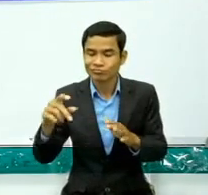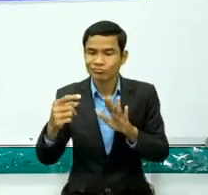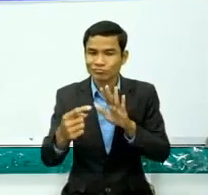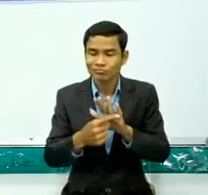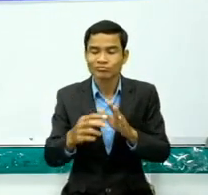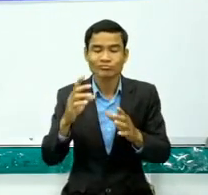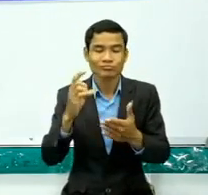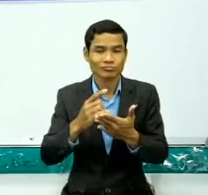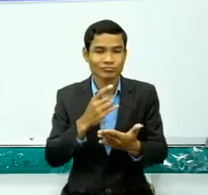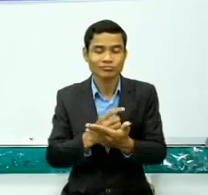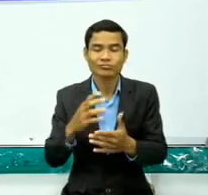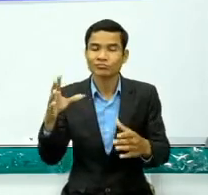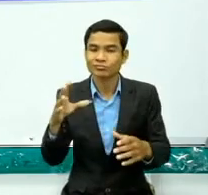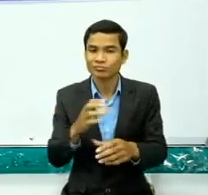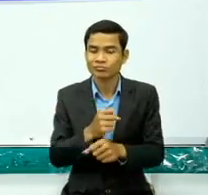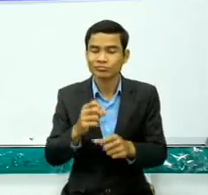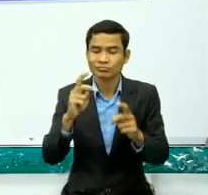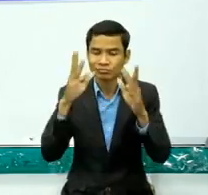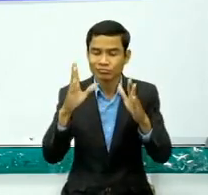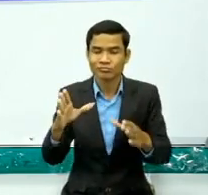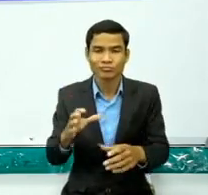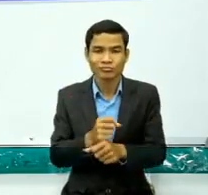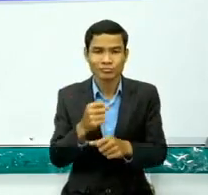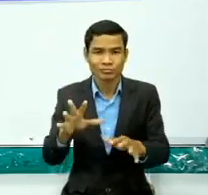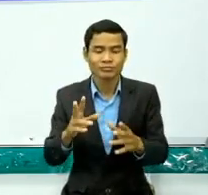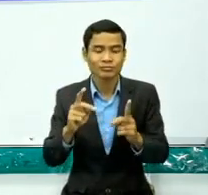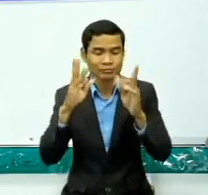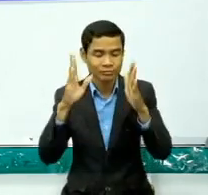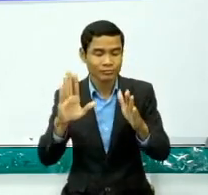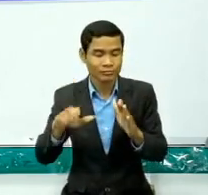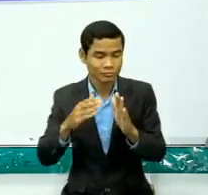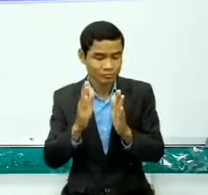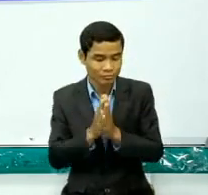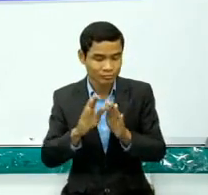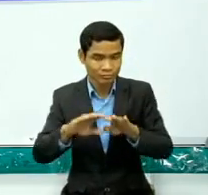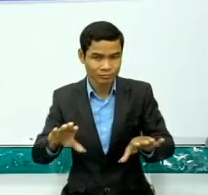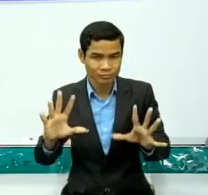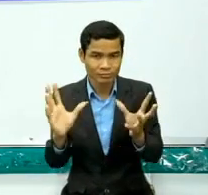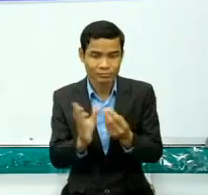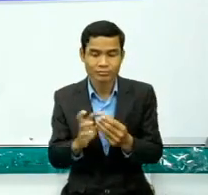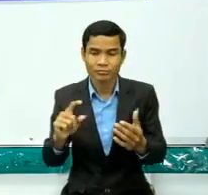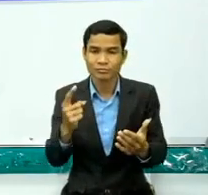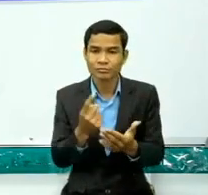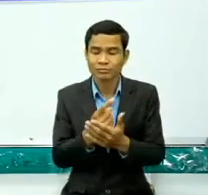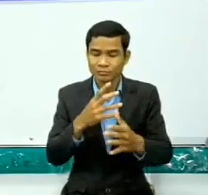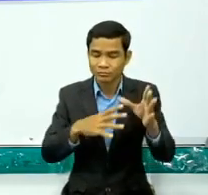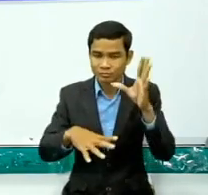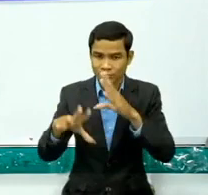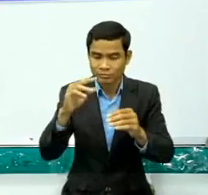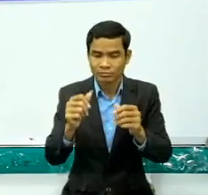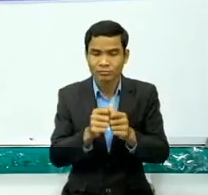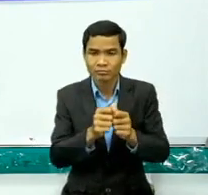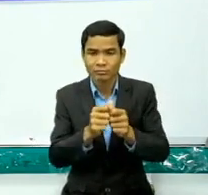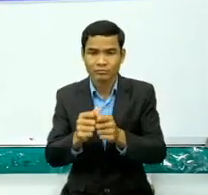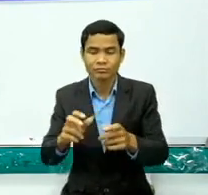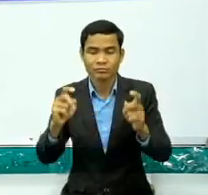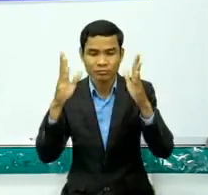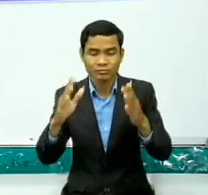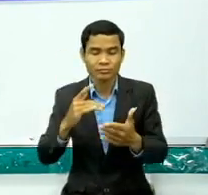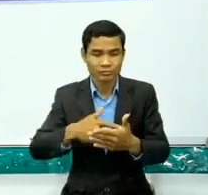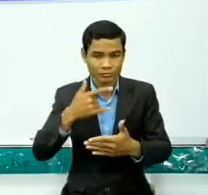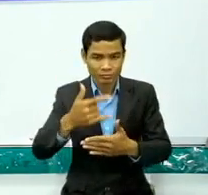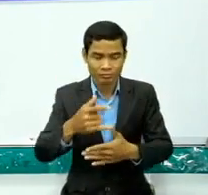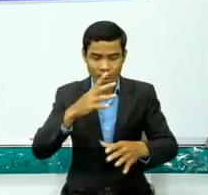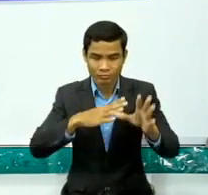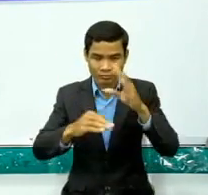រៀនរបស់អ្នកគ្រូក៏បានដល់ទីបញ្ចប់ណាស់អ្នកគ្រូក៏សូមអរគុណដល់កូនកូនដែលបានចូលសិក្សាជាមួយអ្នកគ្រូក្រោយពីកូនរៀន